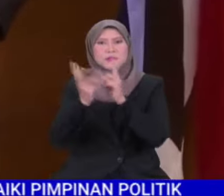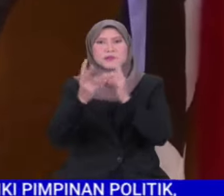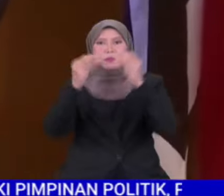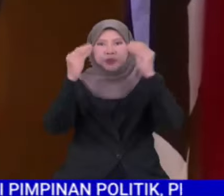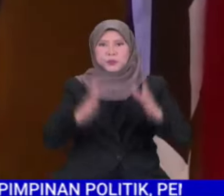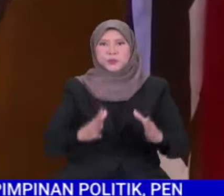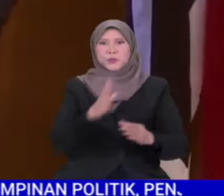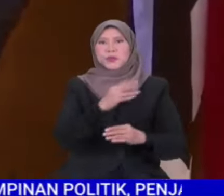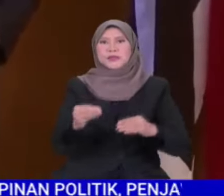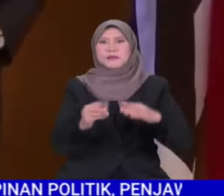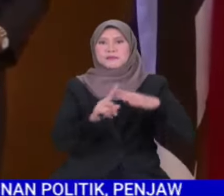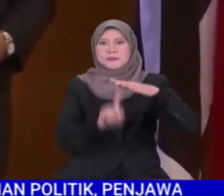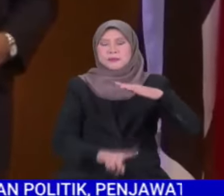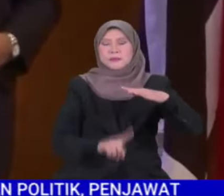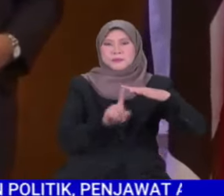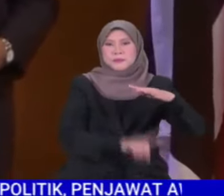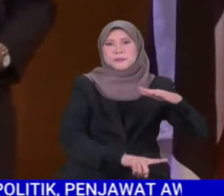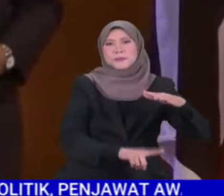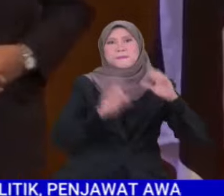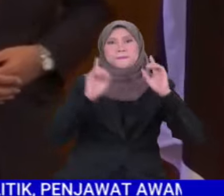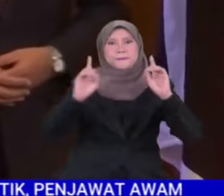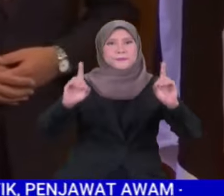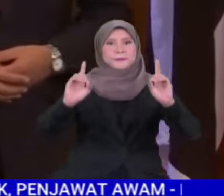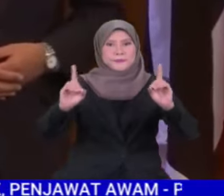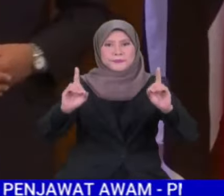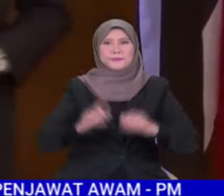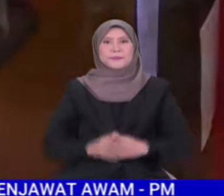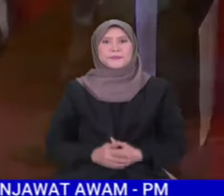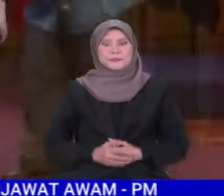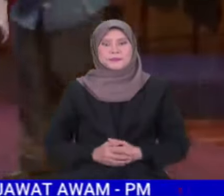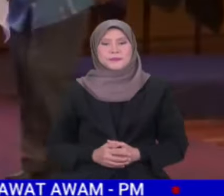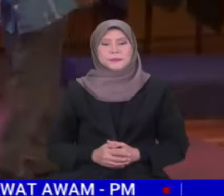serta keciciran pendidikan.